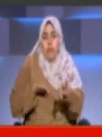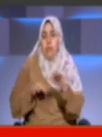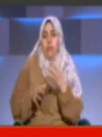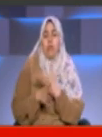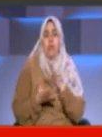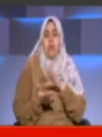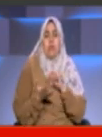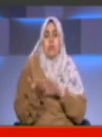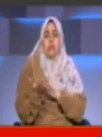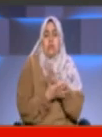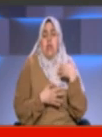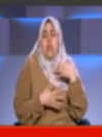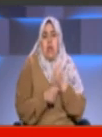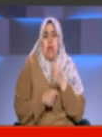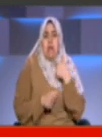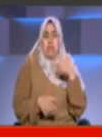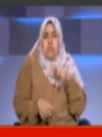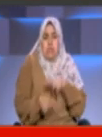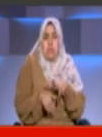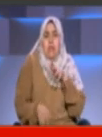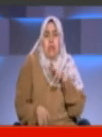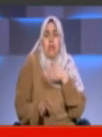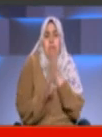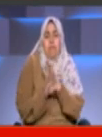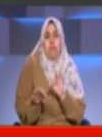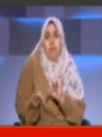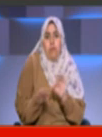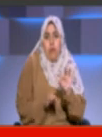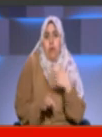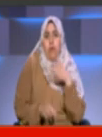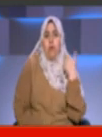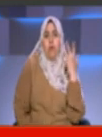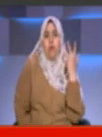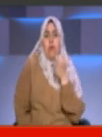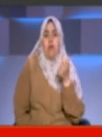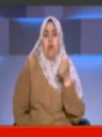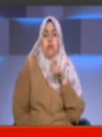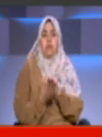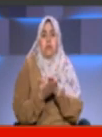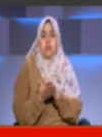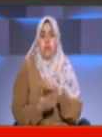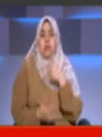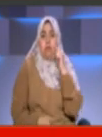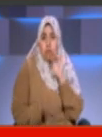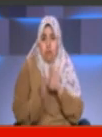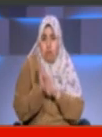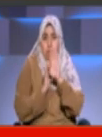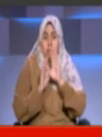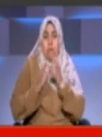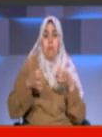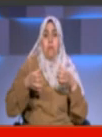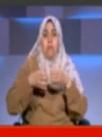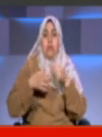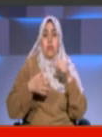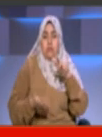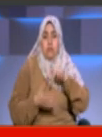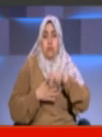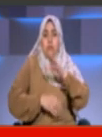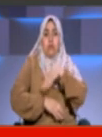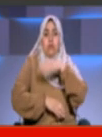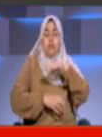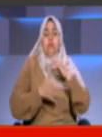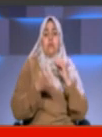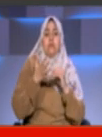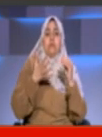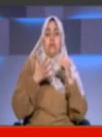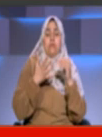الأمني، وذلك لإذاعتها بقناة الجزيرة الفضائية. واطلع بتشكيل مجموعة لتنفيذ